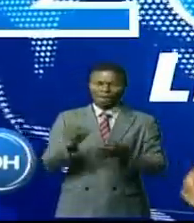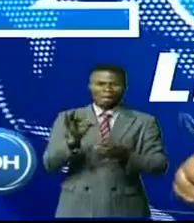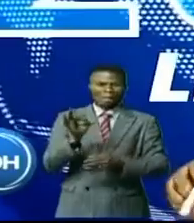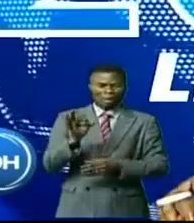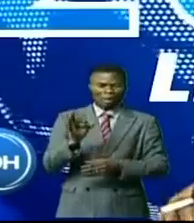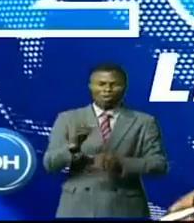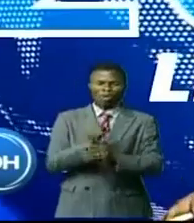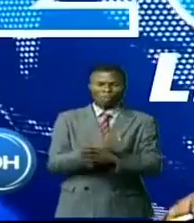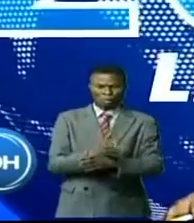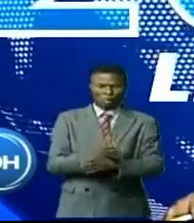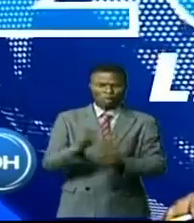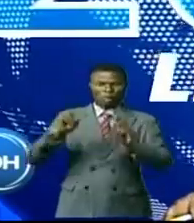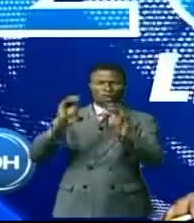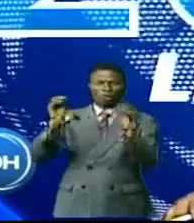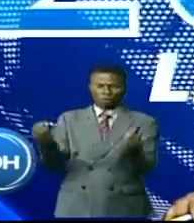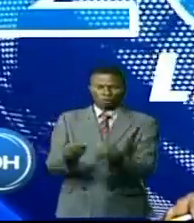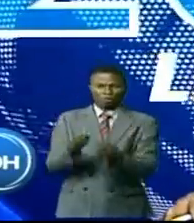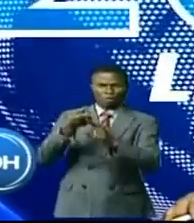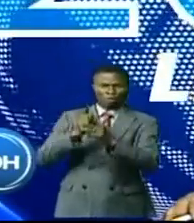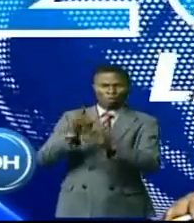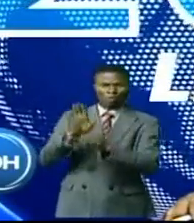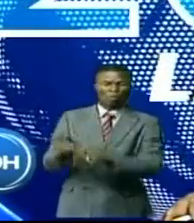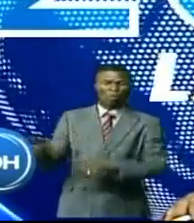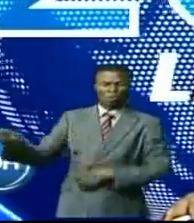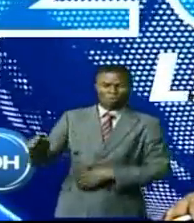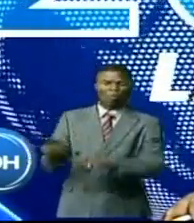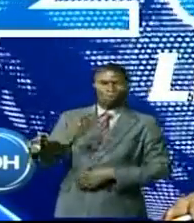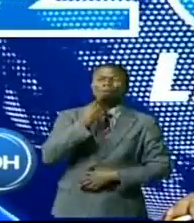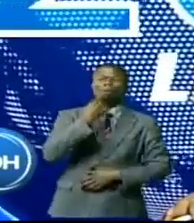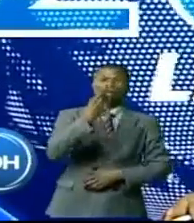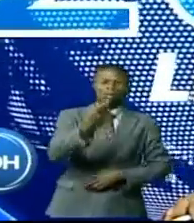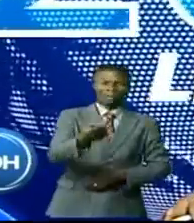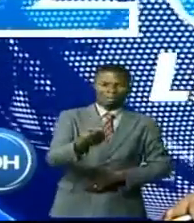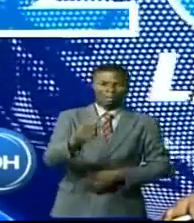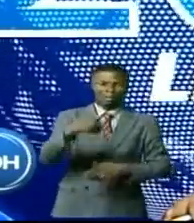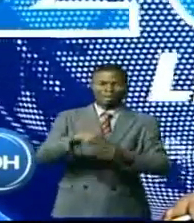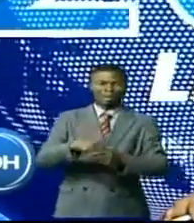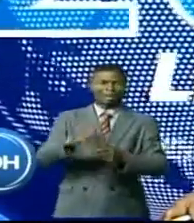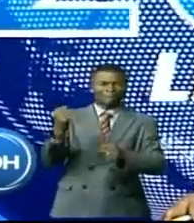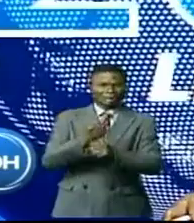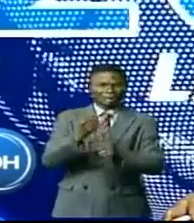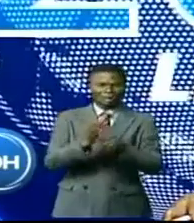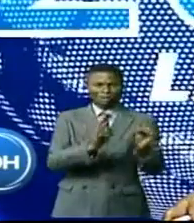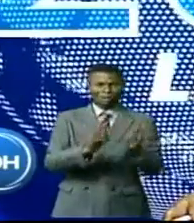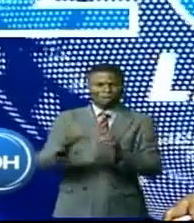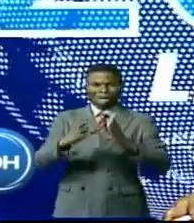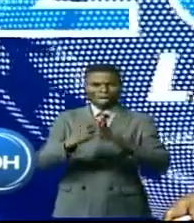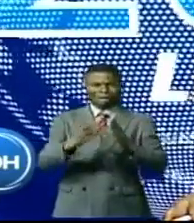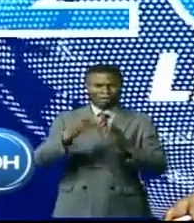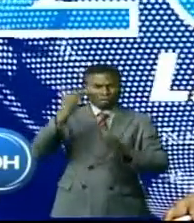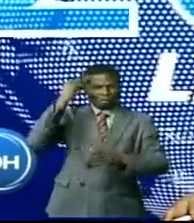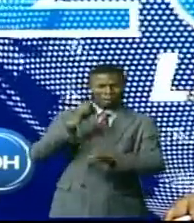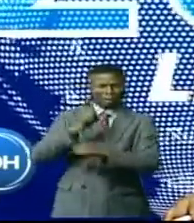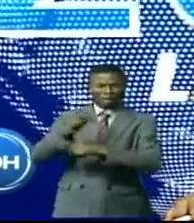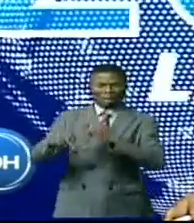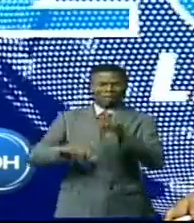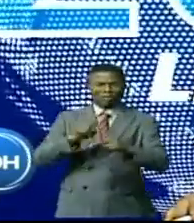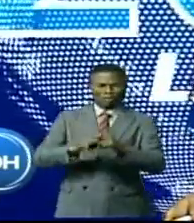Une délégation venue de différents territoires l'a déclaré à l'issue d'une séance de travail avec le ministre de la Défense